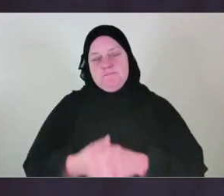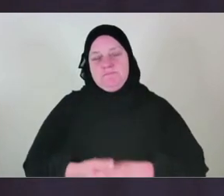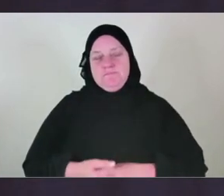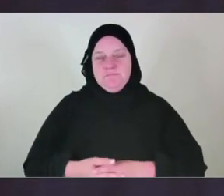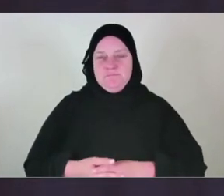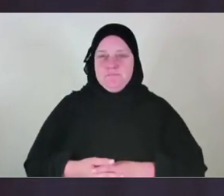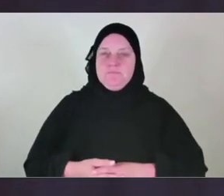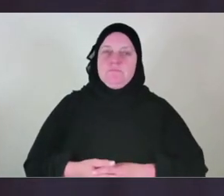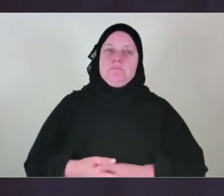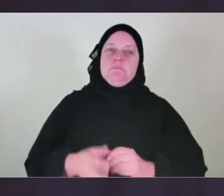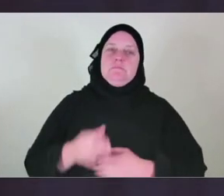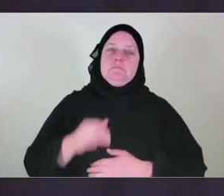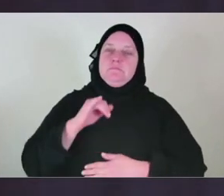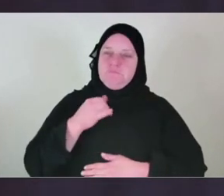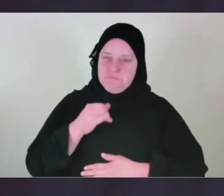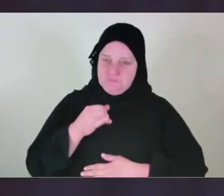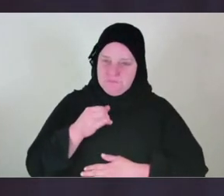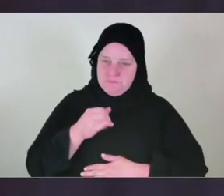فَإِذَا أَتَاكُمْ